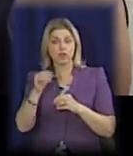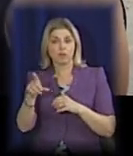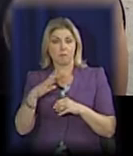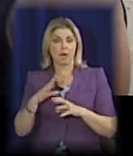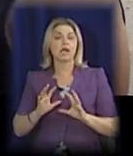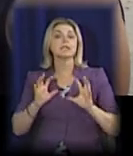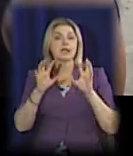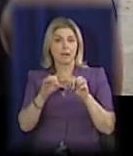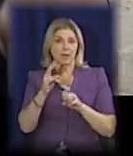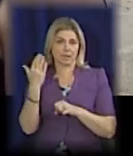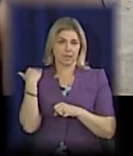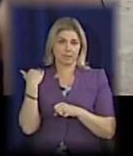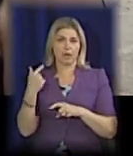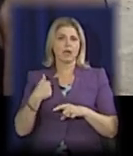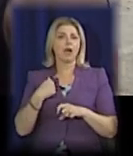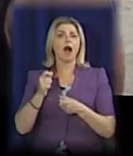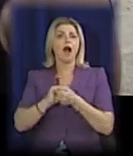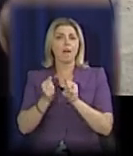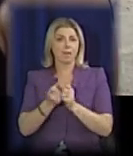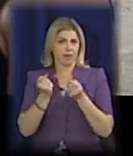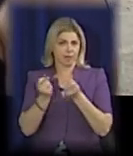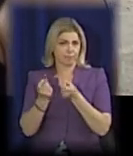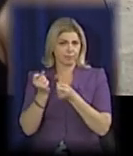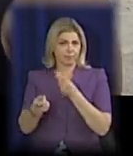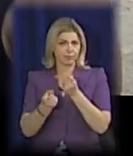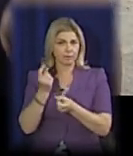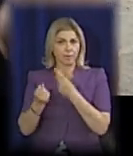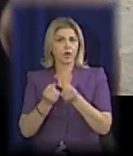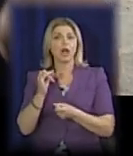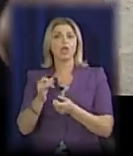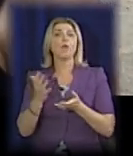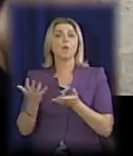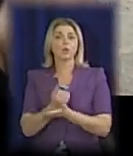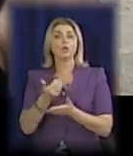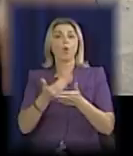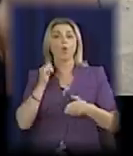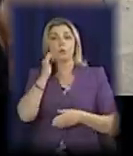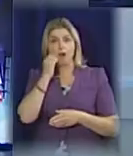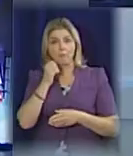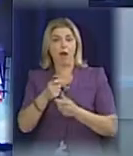спину. Я відбивалася камінням від цієї собаки, за що отримала ще від бабусі палкою по спині.